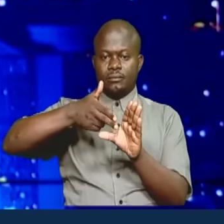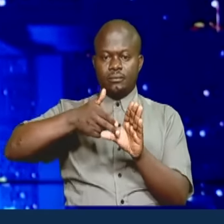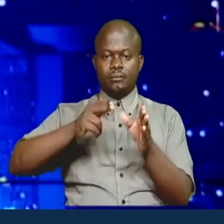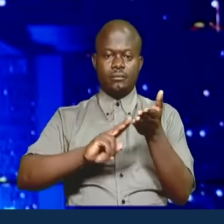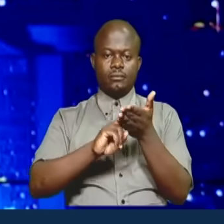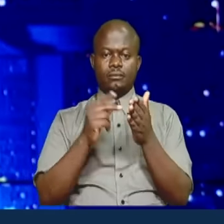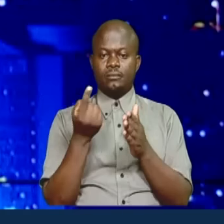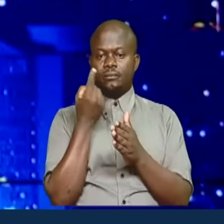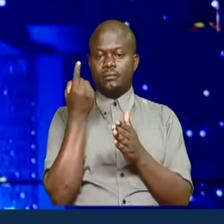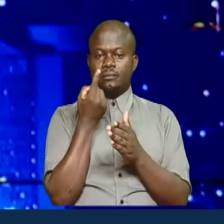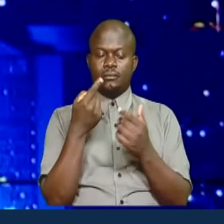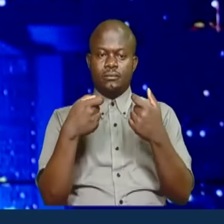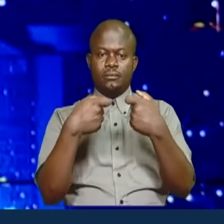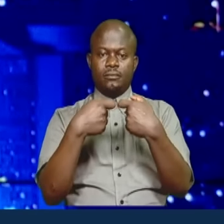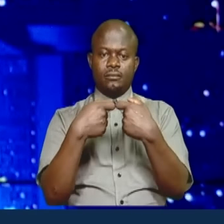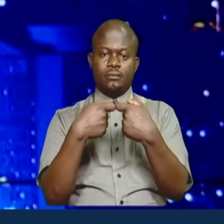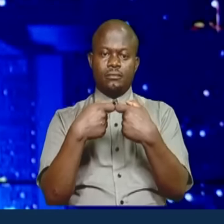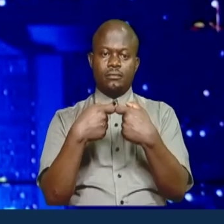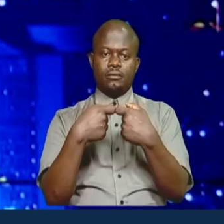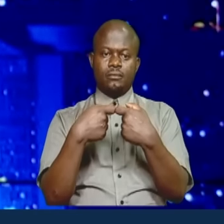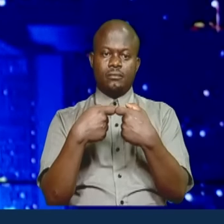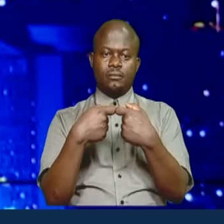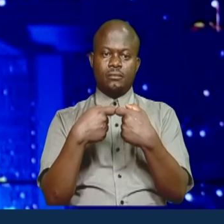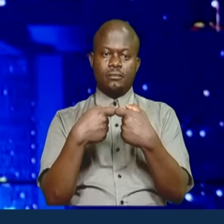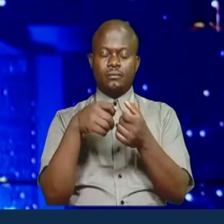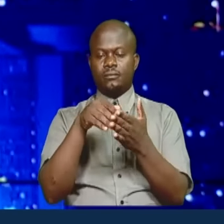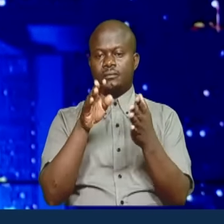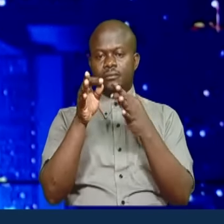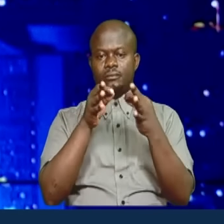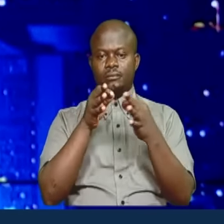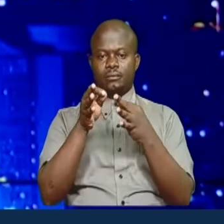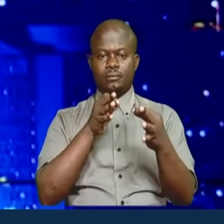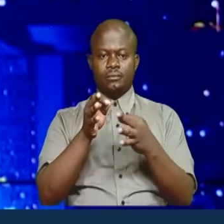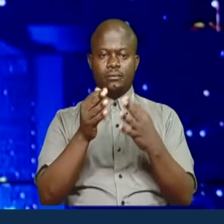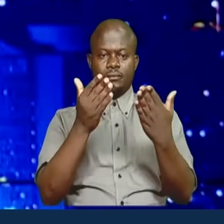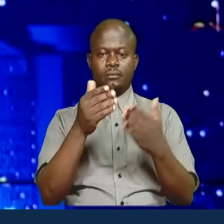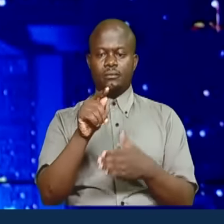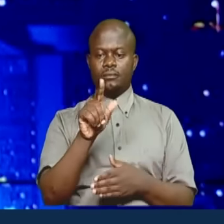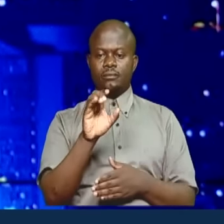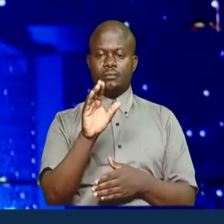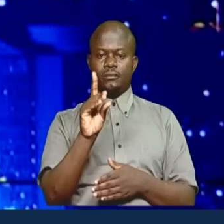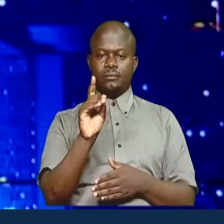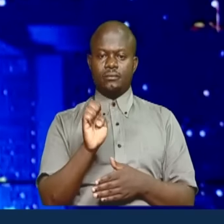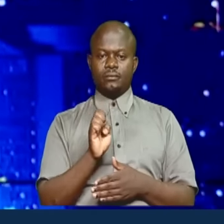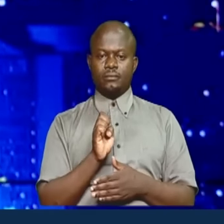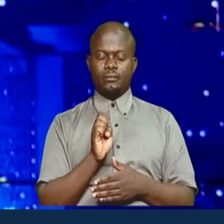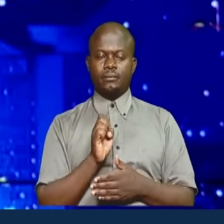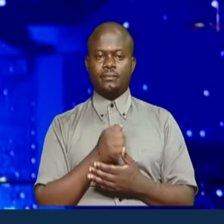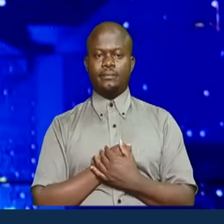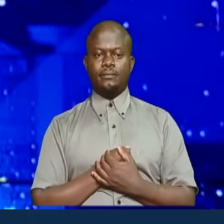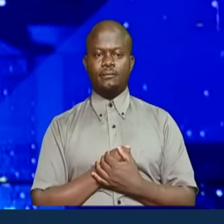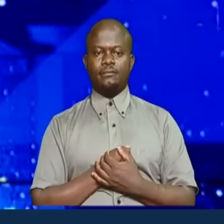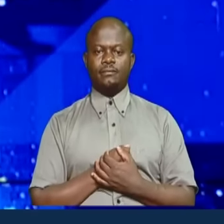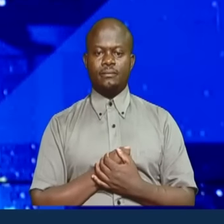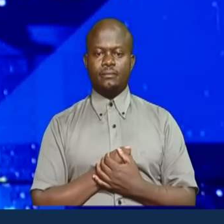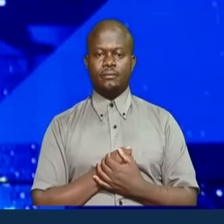hagakoreshwa gusa izikoresha amashanyarazi. Inkuru yateguwe na Placide Ngirinshuti afatanije na Jean-Claude Habonimana.